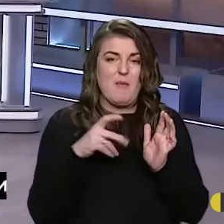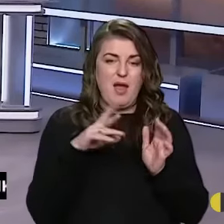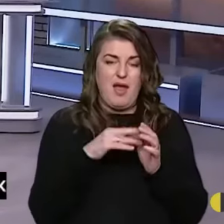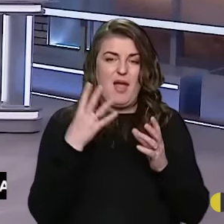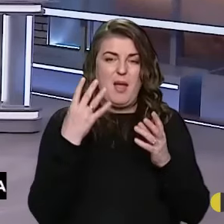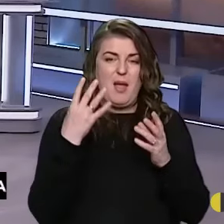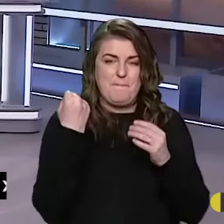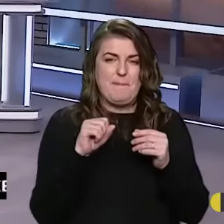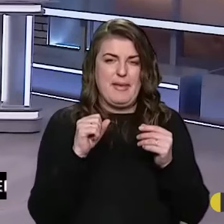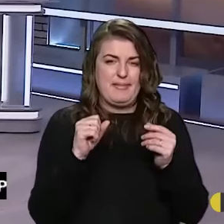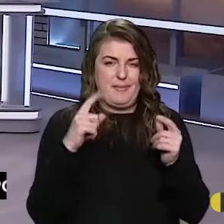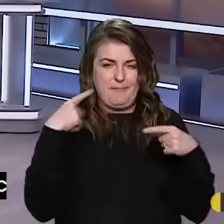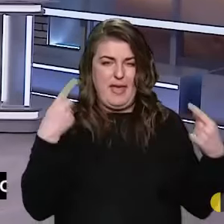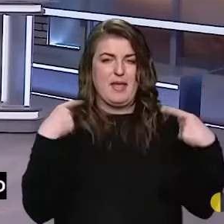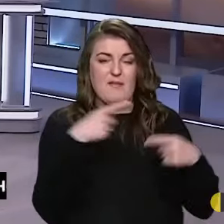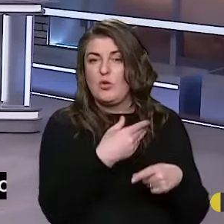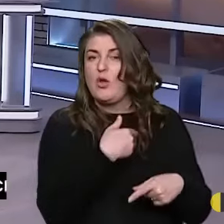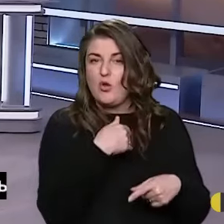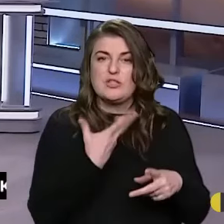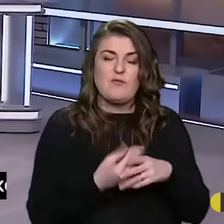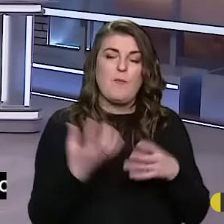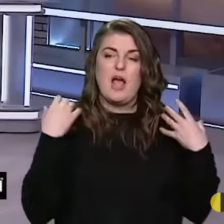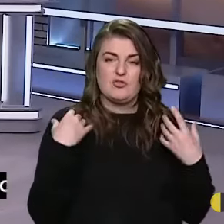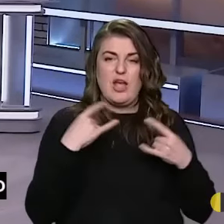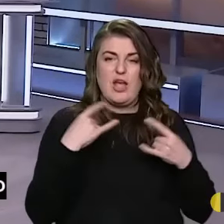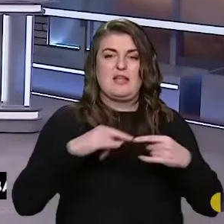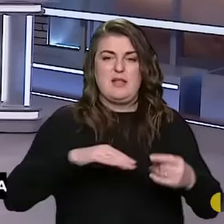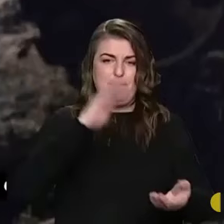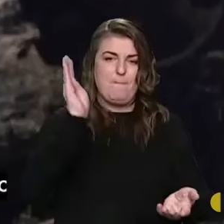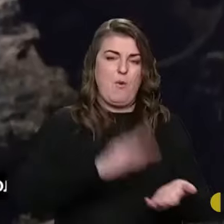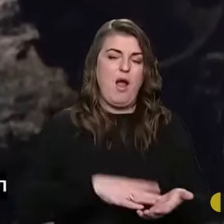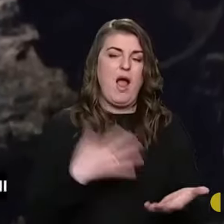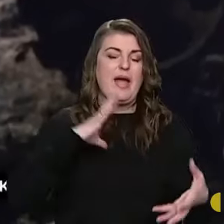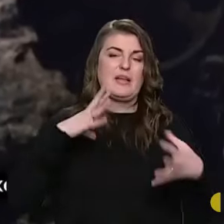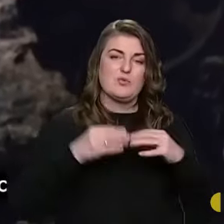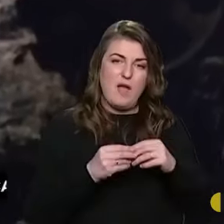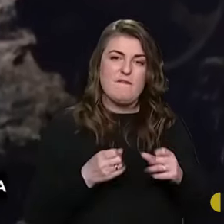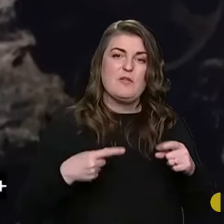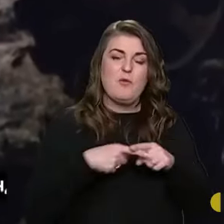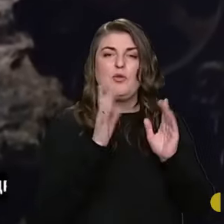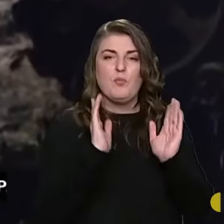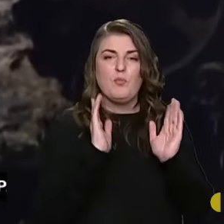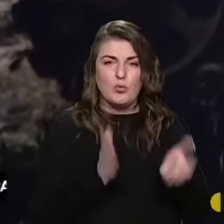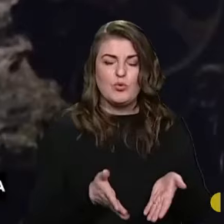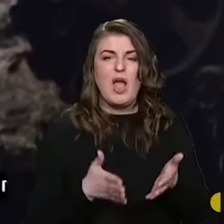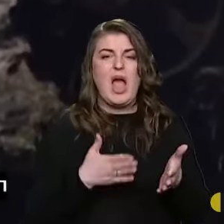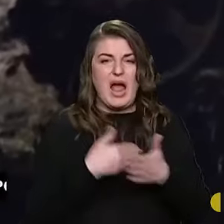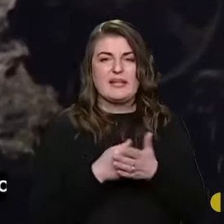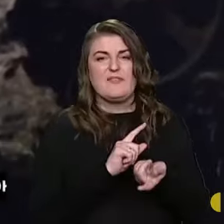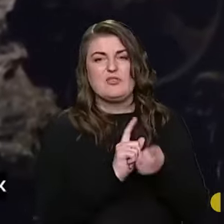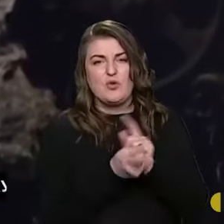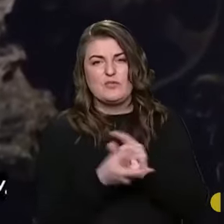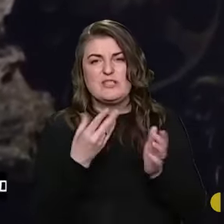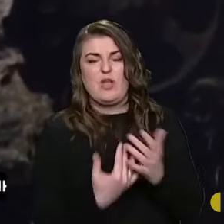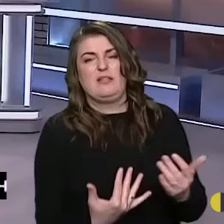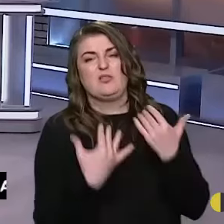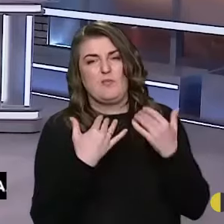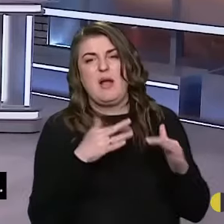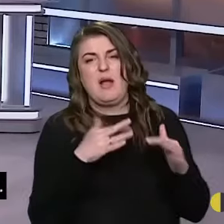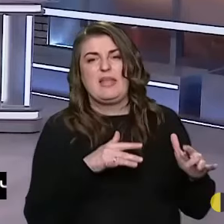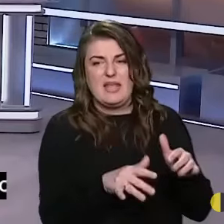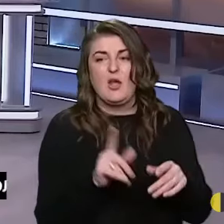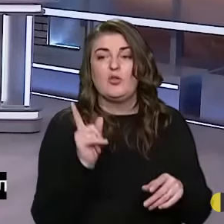Підабесі, відповідно, вони ж захочуть своєму начальству на стіл покласти якісь результати, відповідно, вони будуть активізовувати свої наступальні дії.